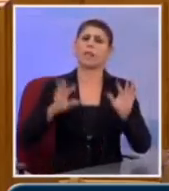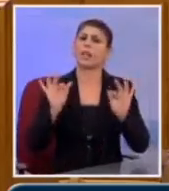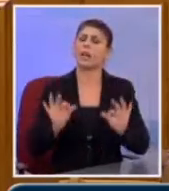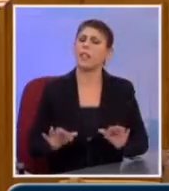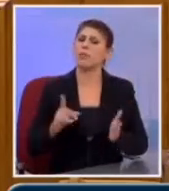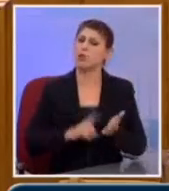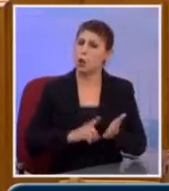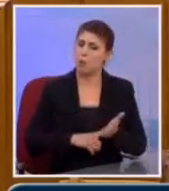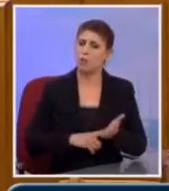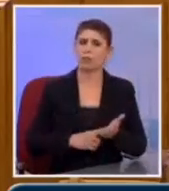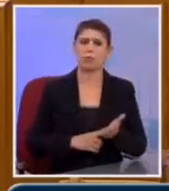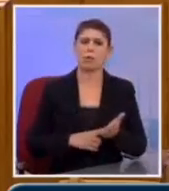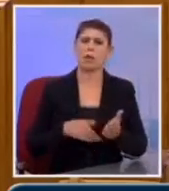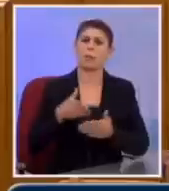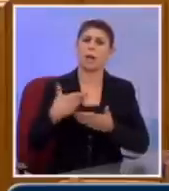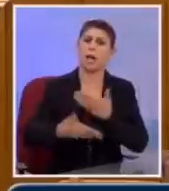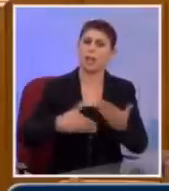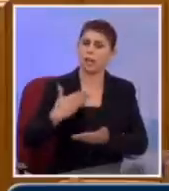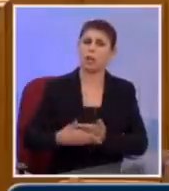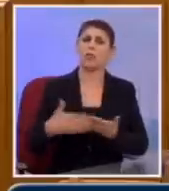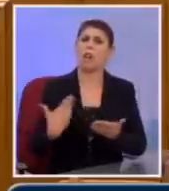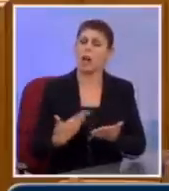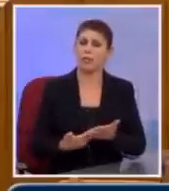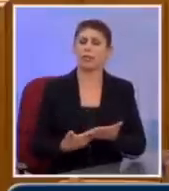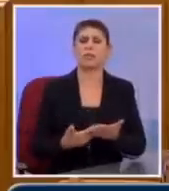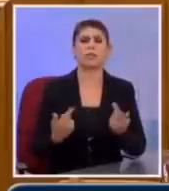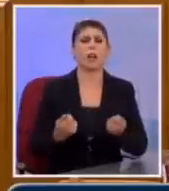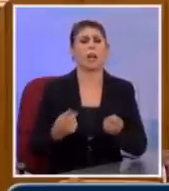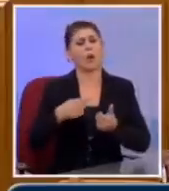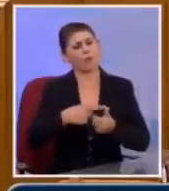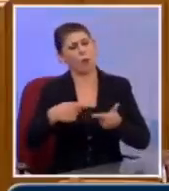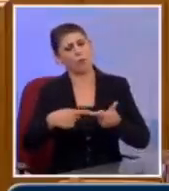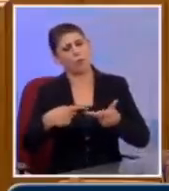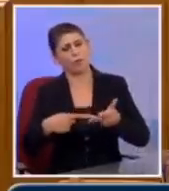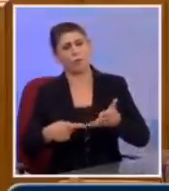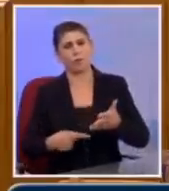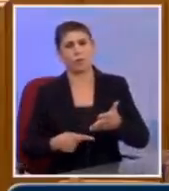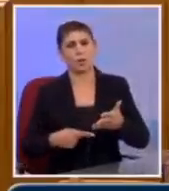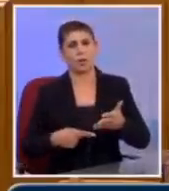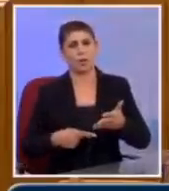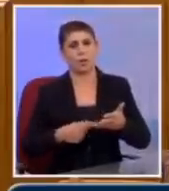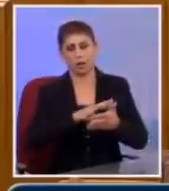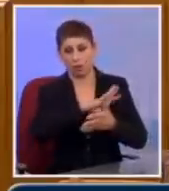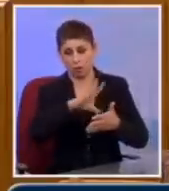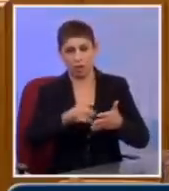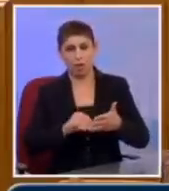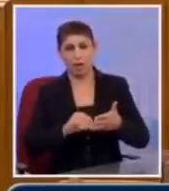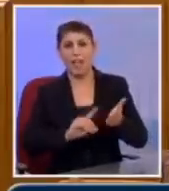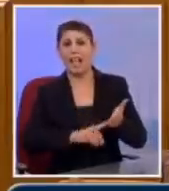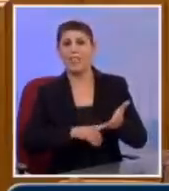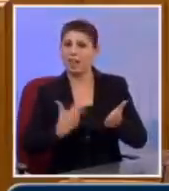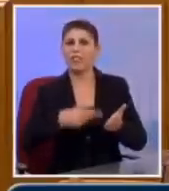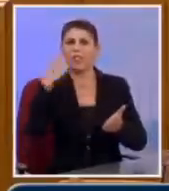νόμους, να πηγαίνουν να ανανεώνουν τις άδειές τους, να κάνουν αυτό ή εκείνο, με την ηθαγένεια αποκτούν